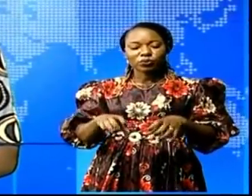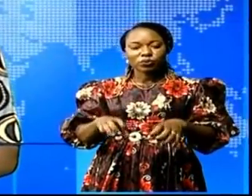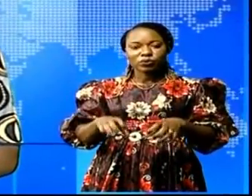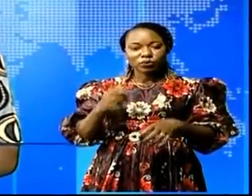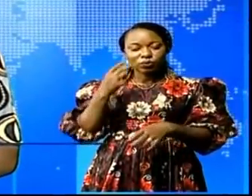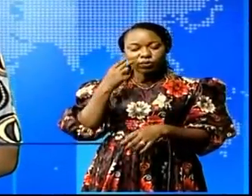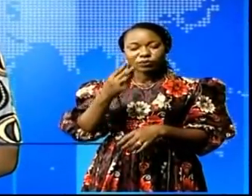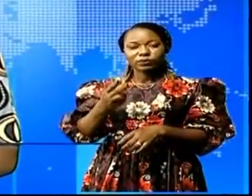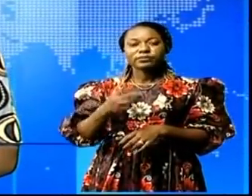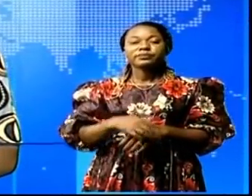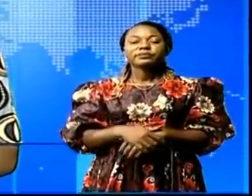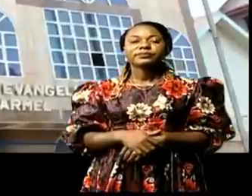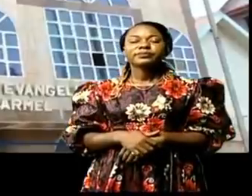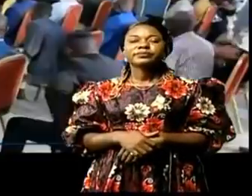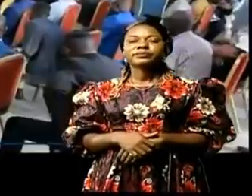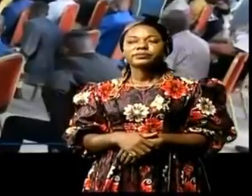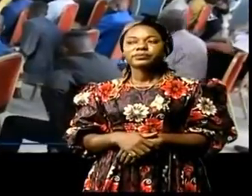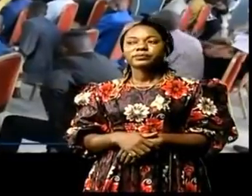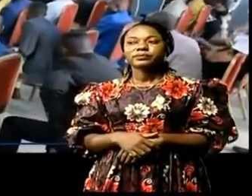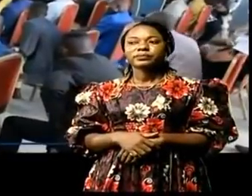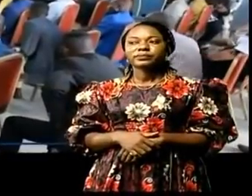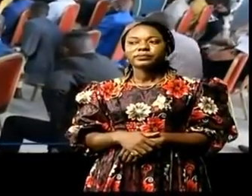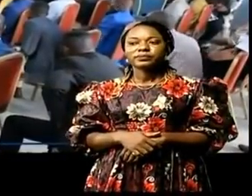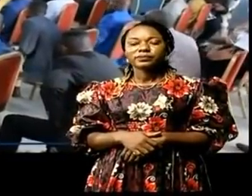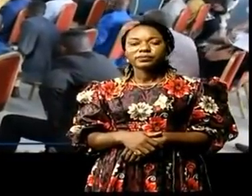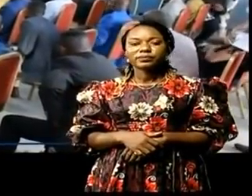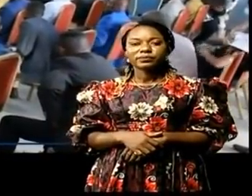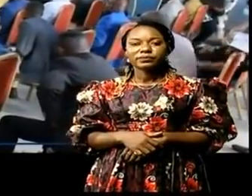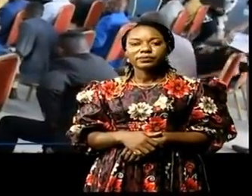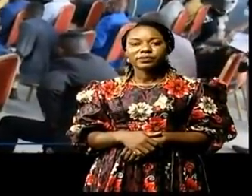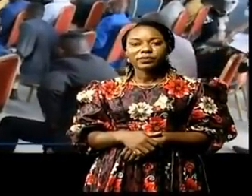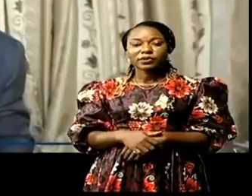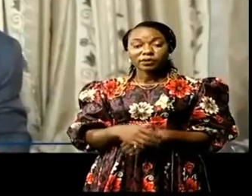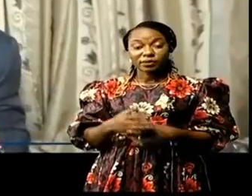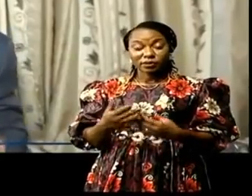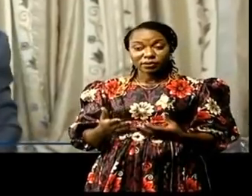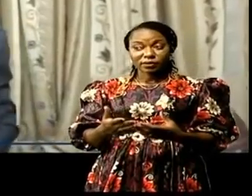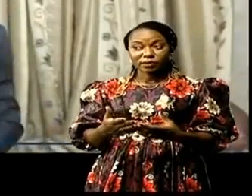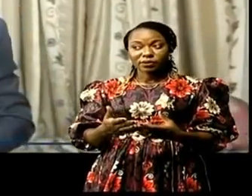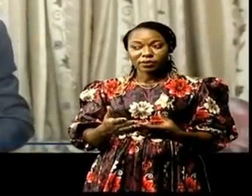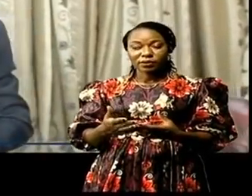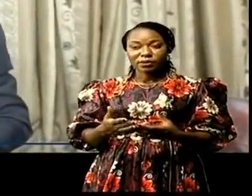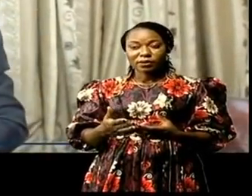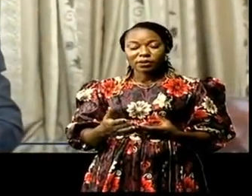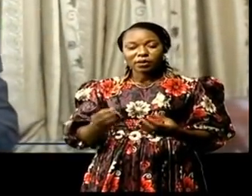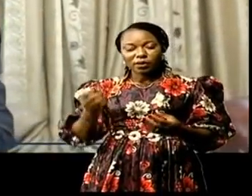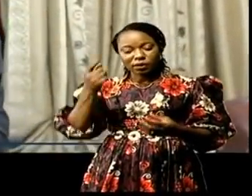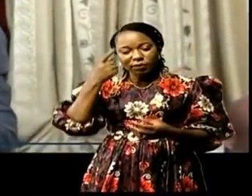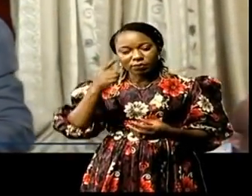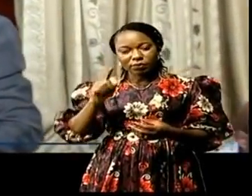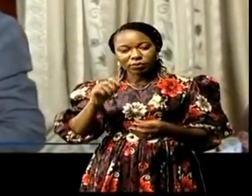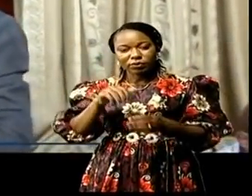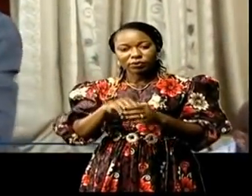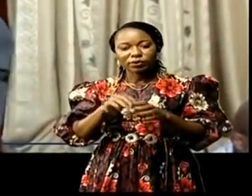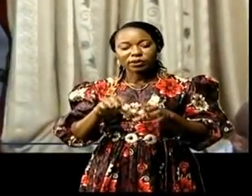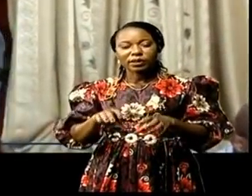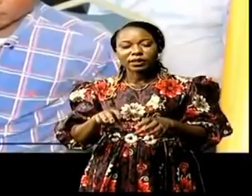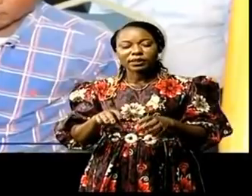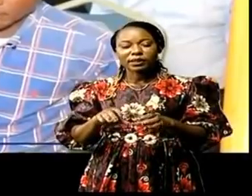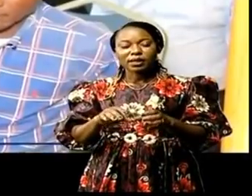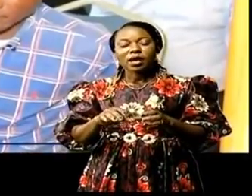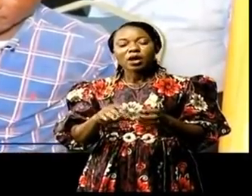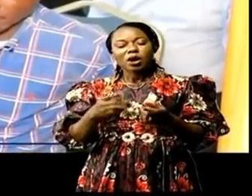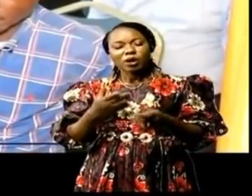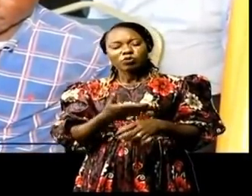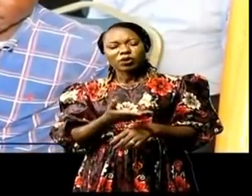et Jojo Dibou pour le reportage. Pour prétendre avoir le pouvoir d'excommunier l'un ou l'autre fidèle dans une église, il faut absolument